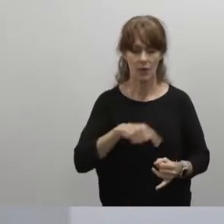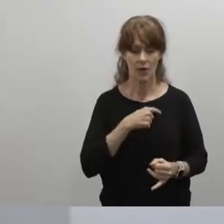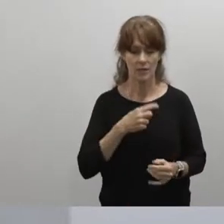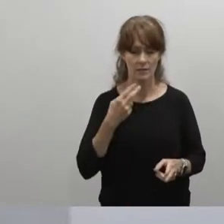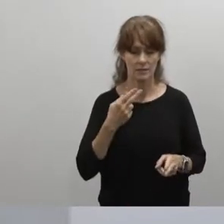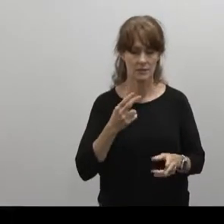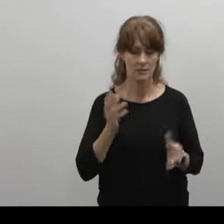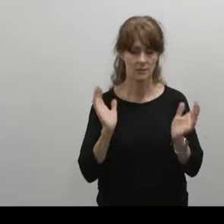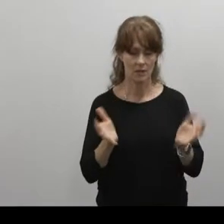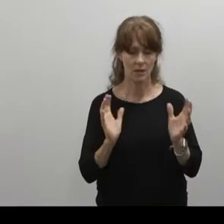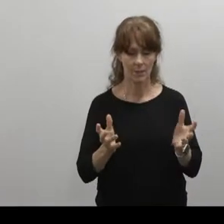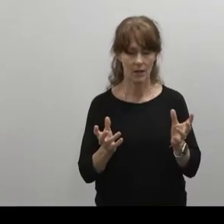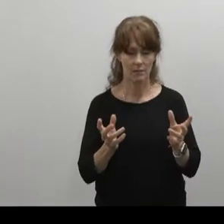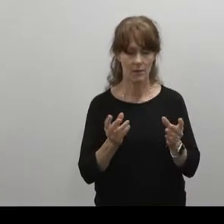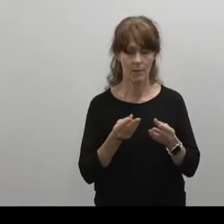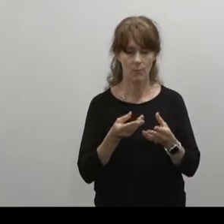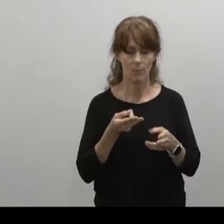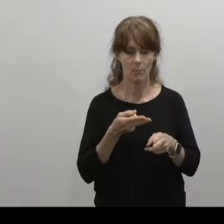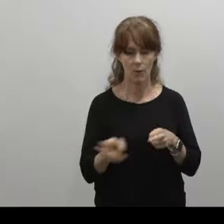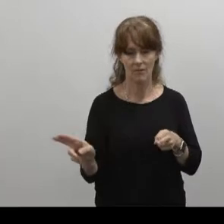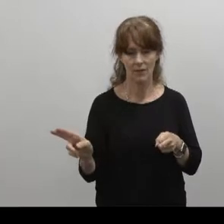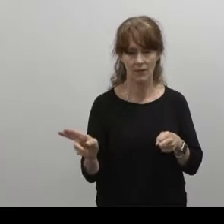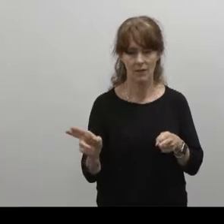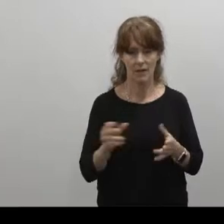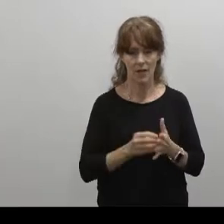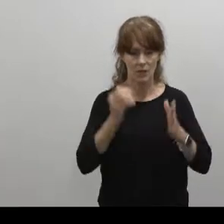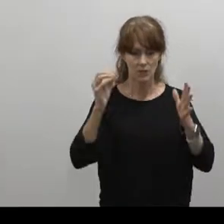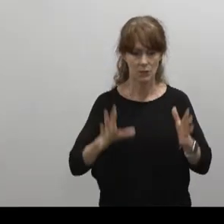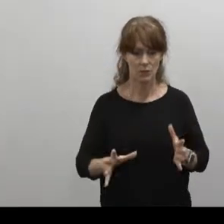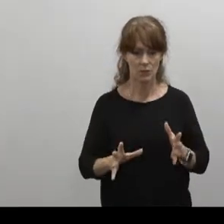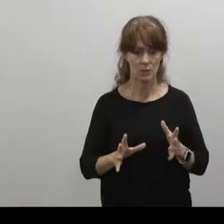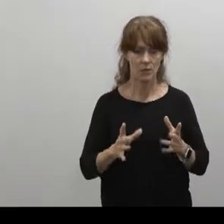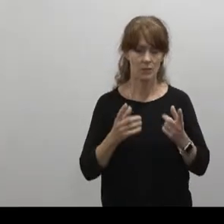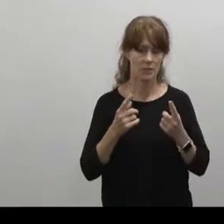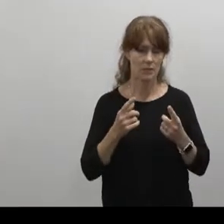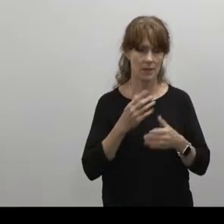rừng trong cõi để dựng trên này giấy ở đây nó cứ